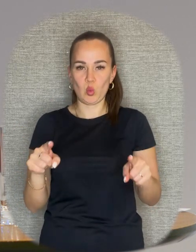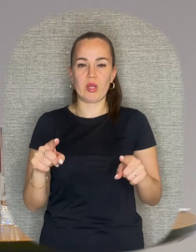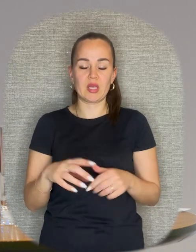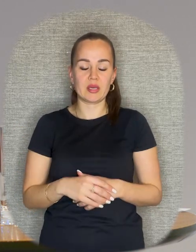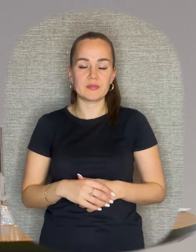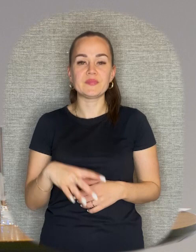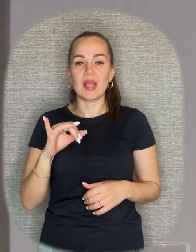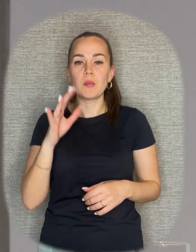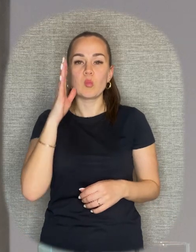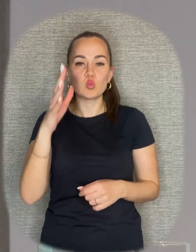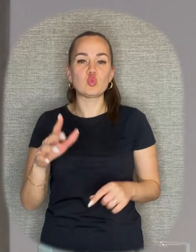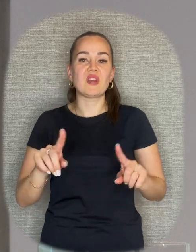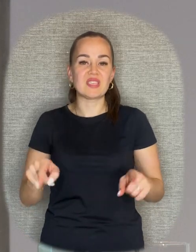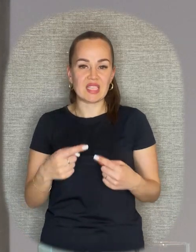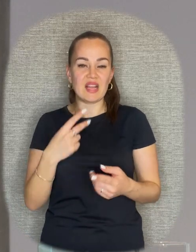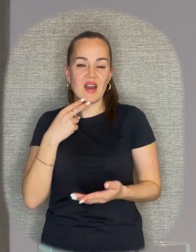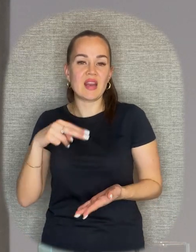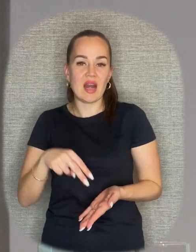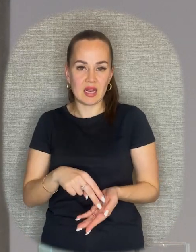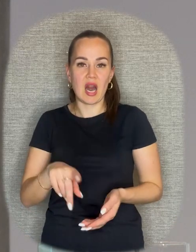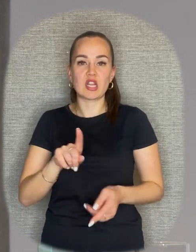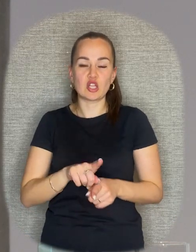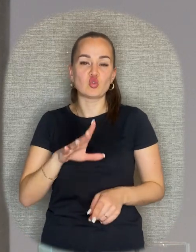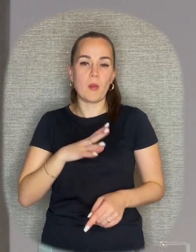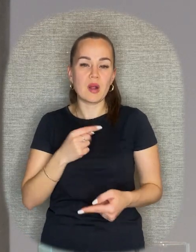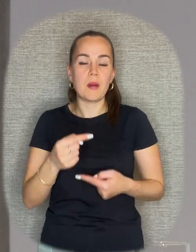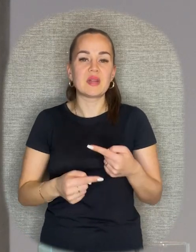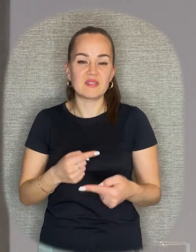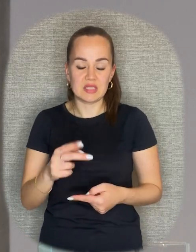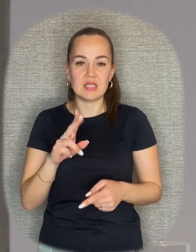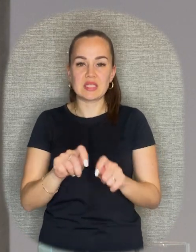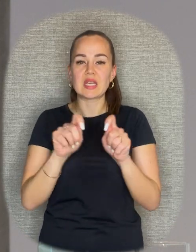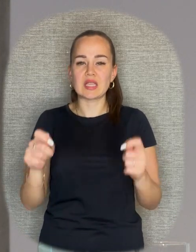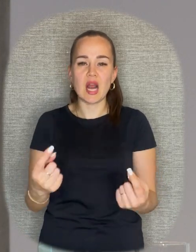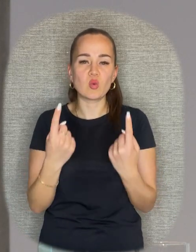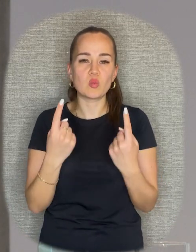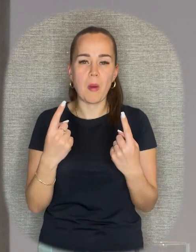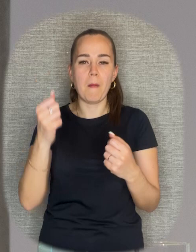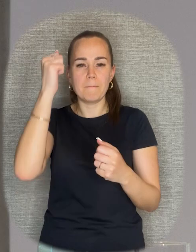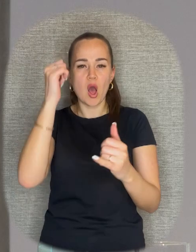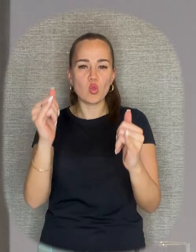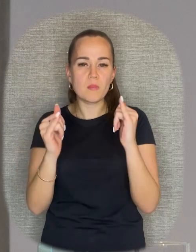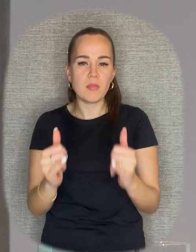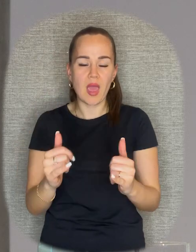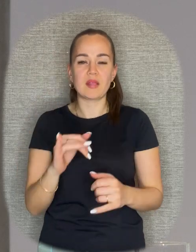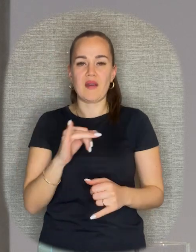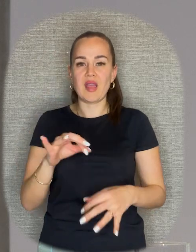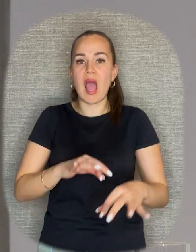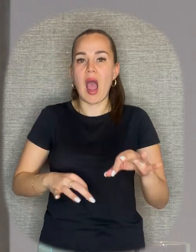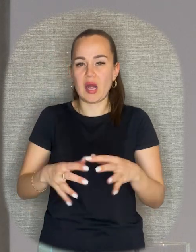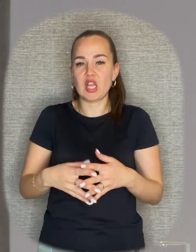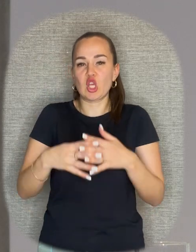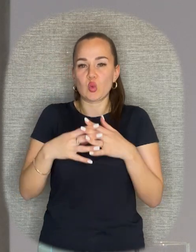полководцев прошлого и будущее восстановление Ленинграда также должно было привести к созданию грандиозных монументов величественной